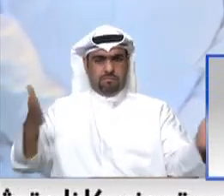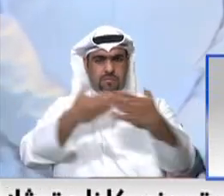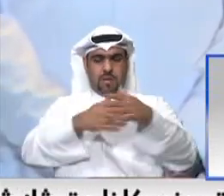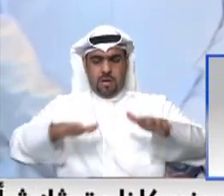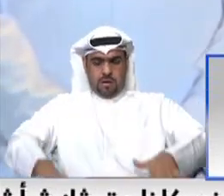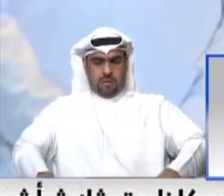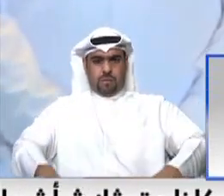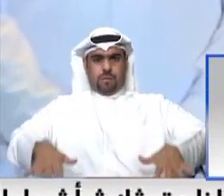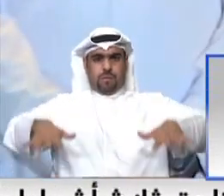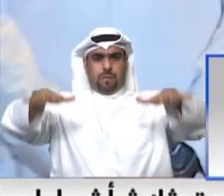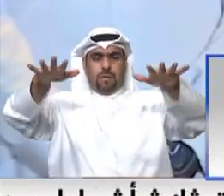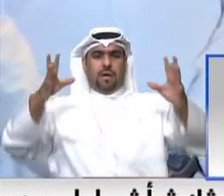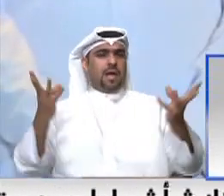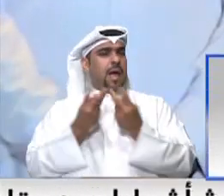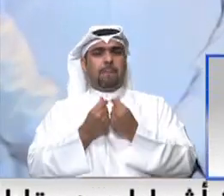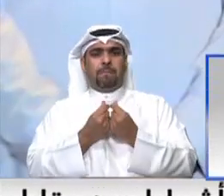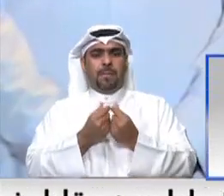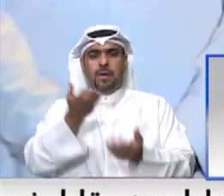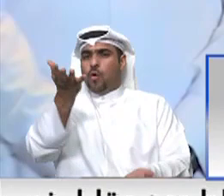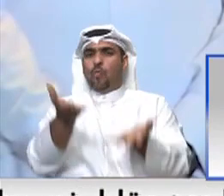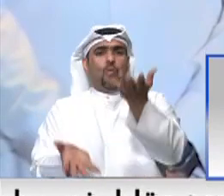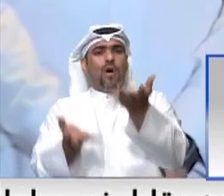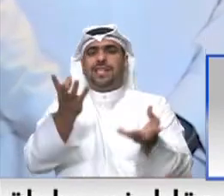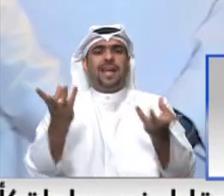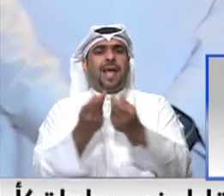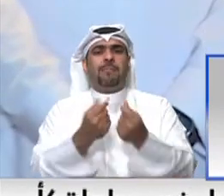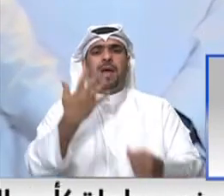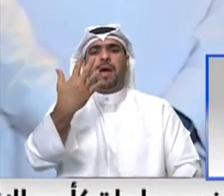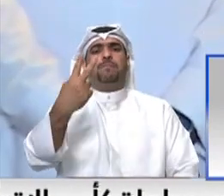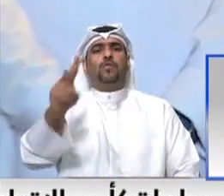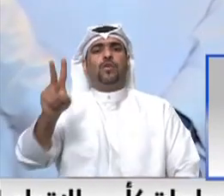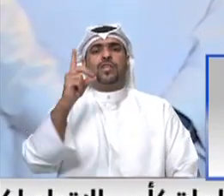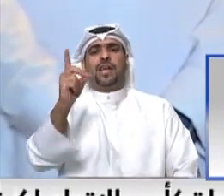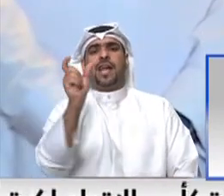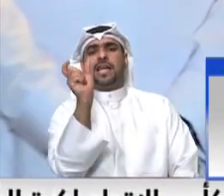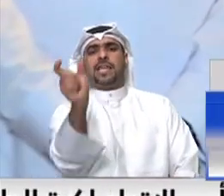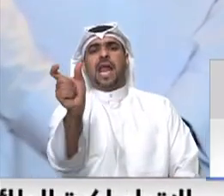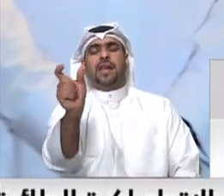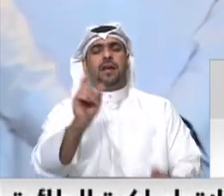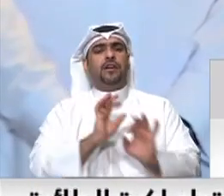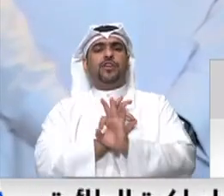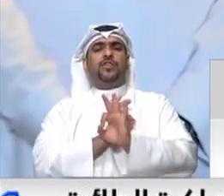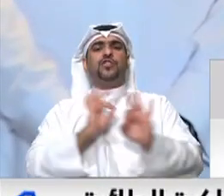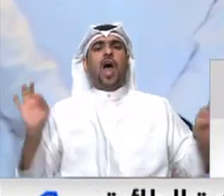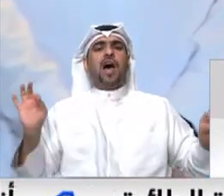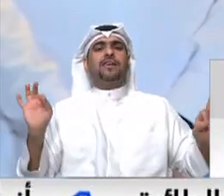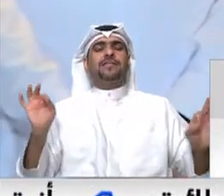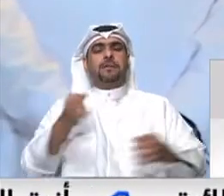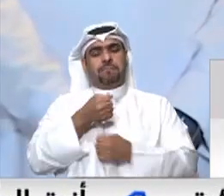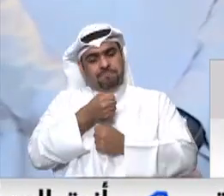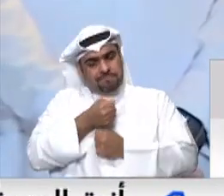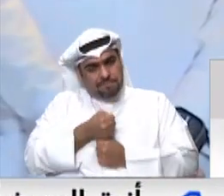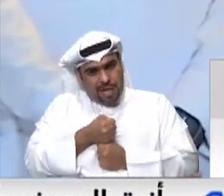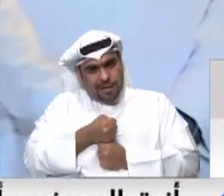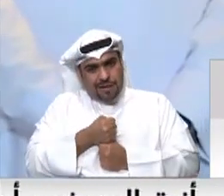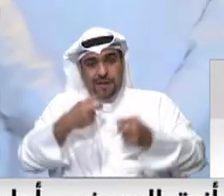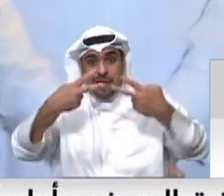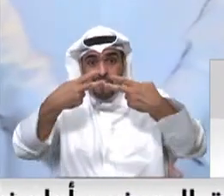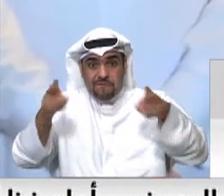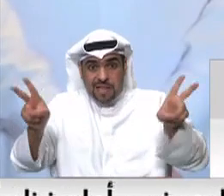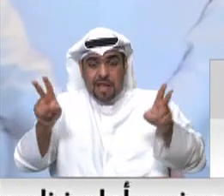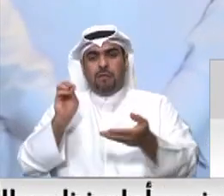من 25 طن من المساعدات الإغاثية والمواد